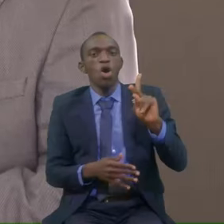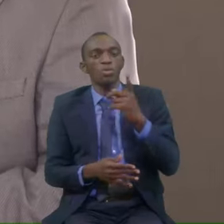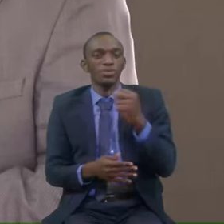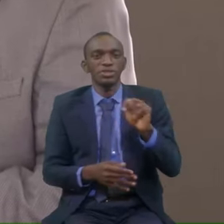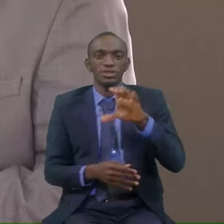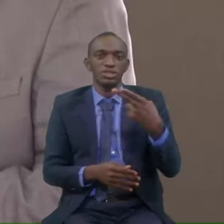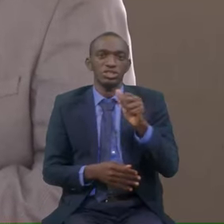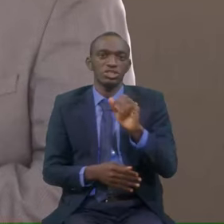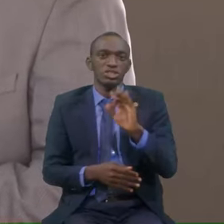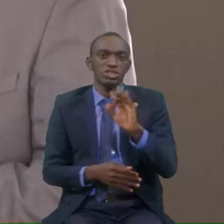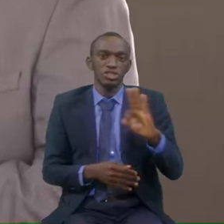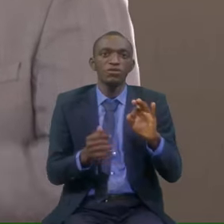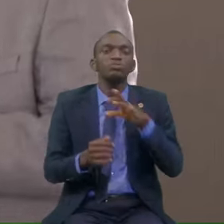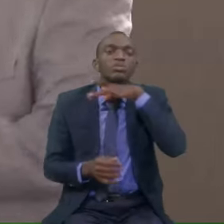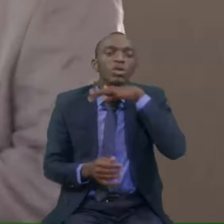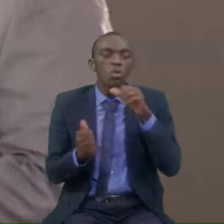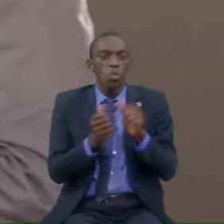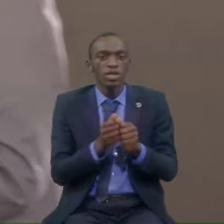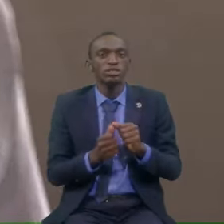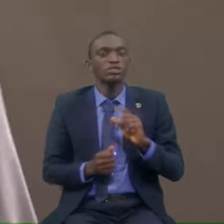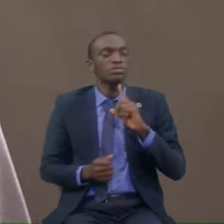Et quelqu'un donne amen.